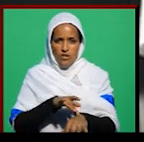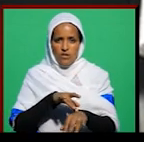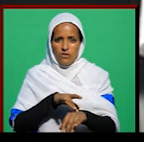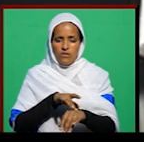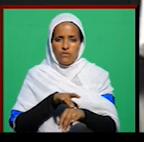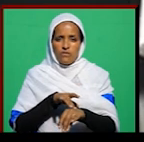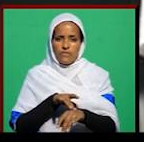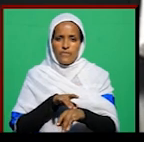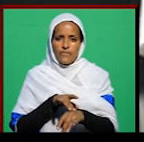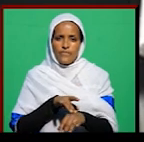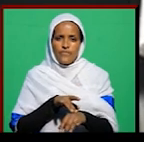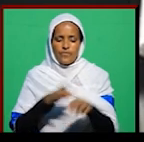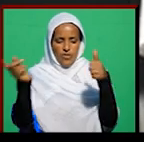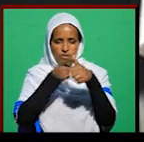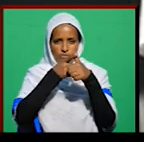ላይ